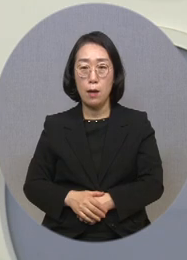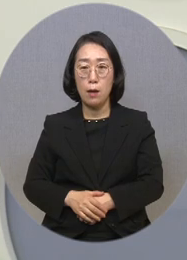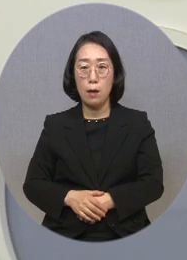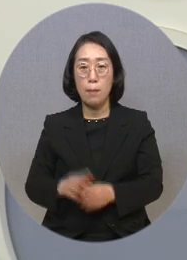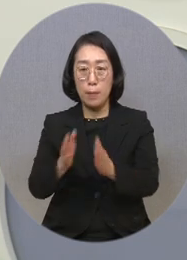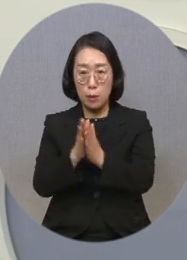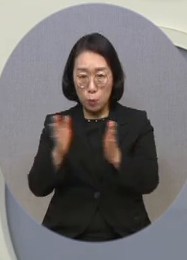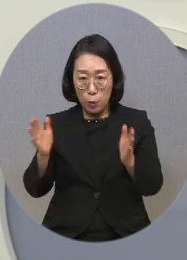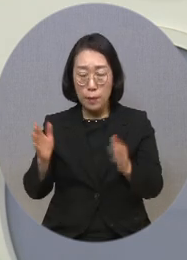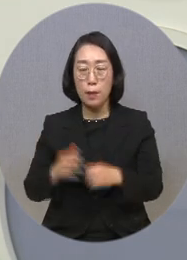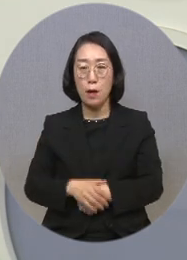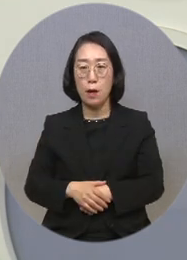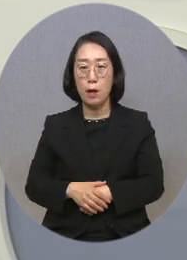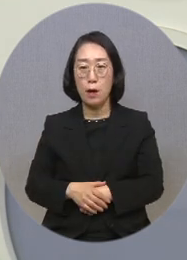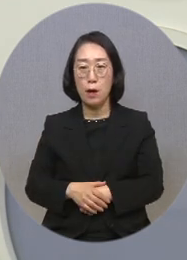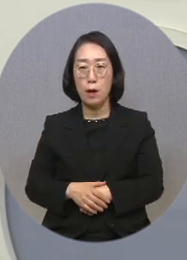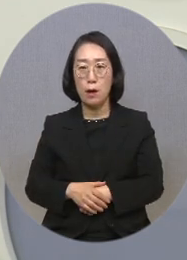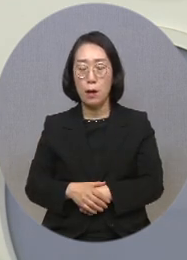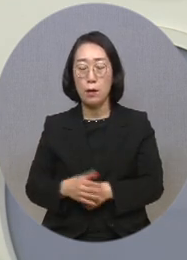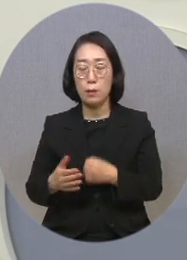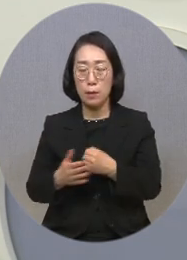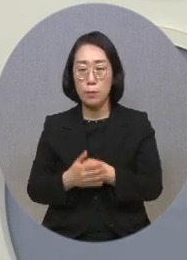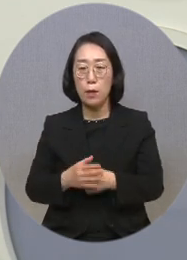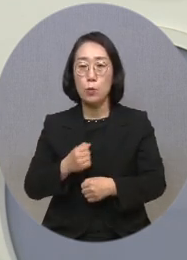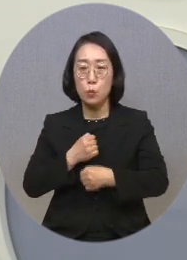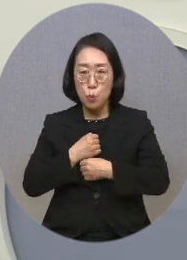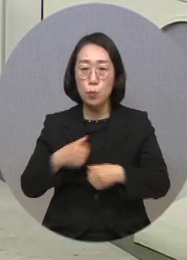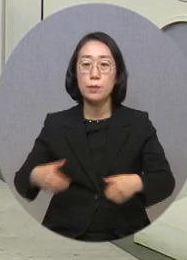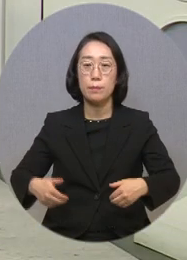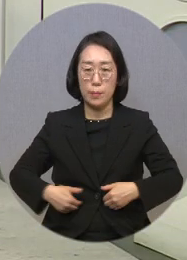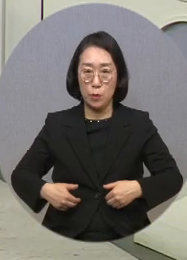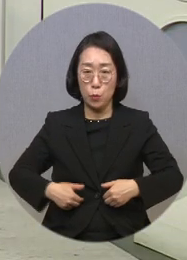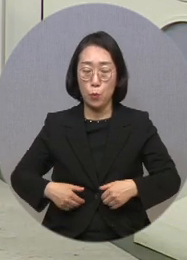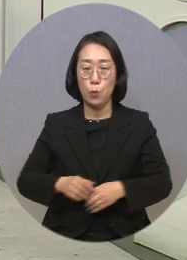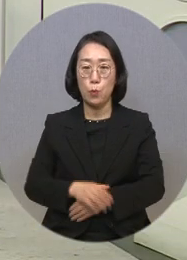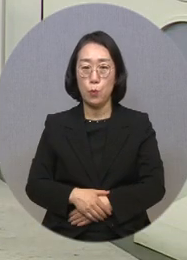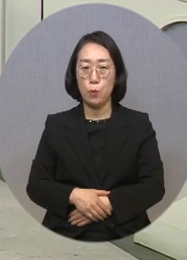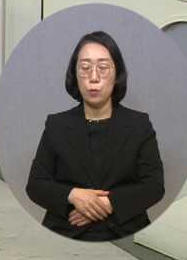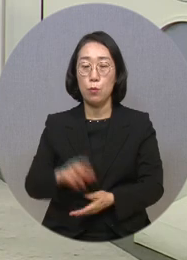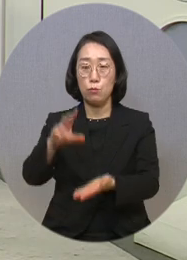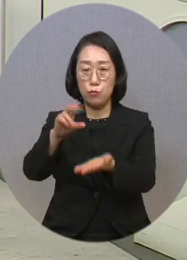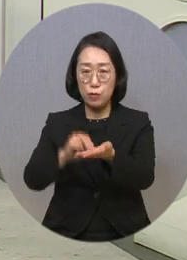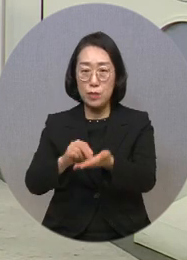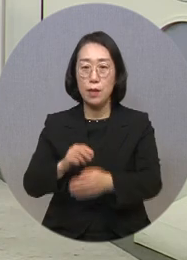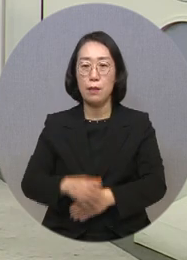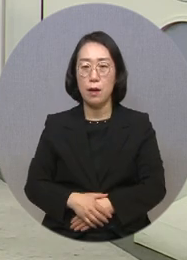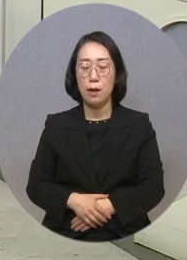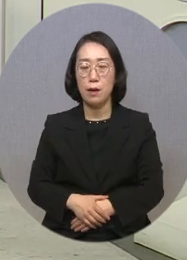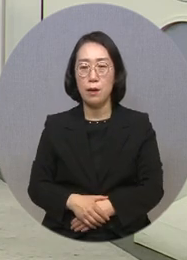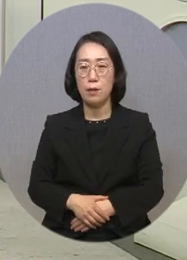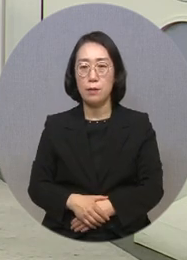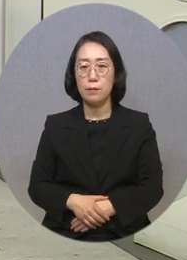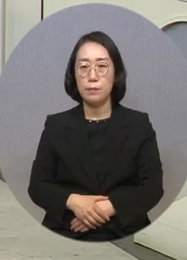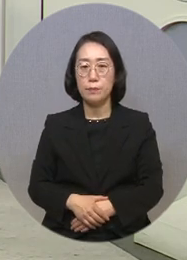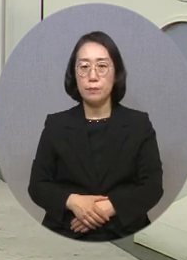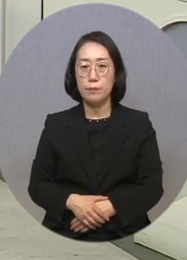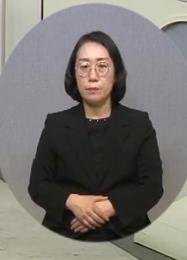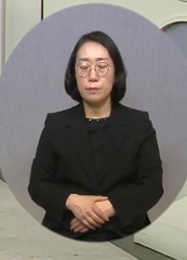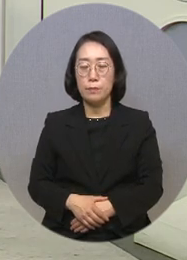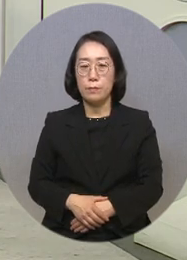굉장히 좀 조심은 해야 하는 때다. 그것으로 인해서 또 어떤 문제나 이런